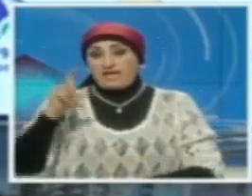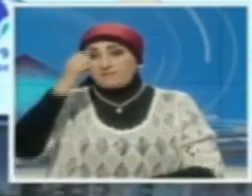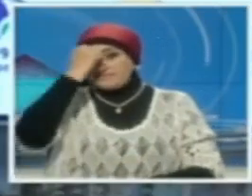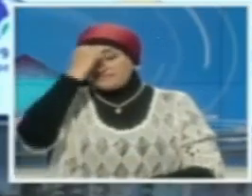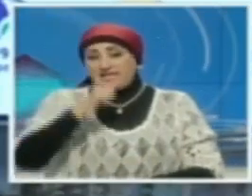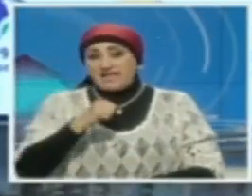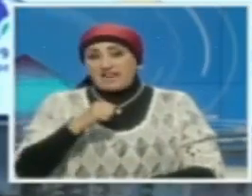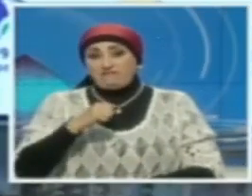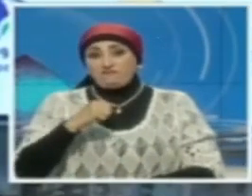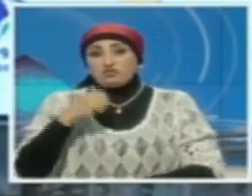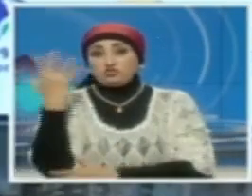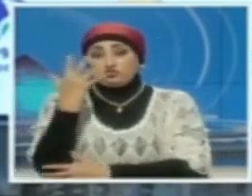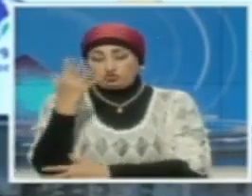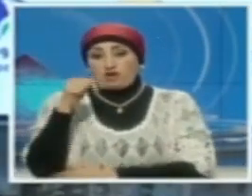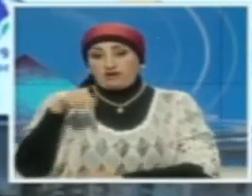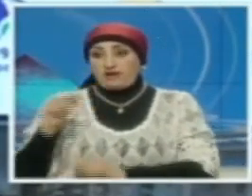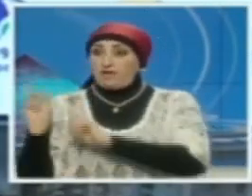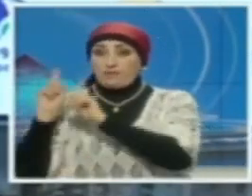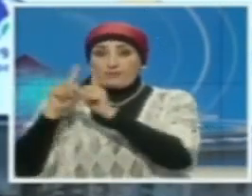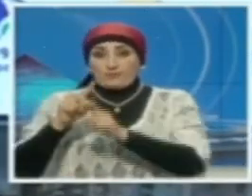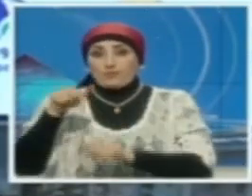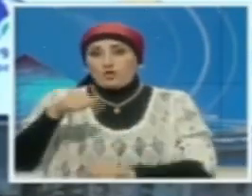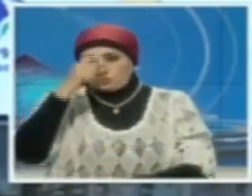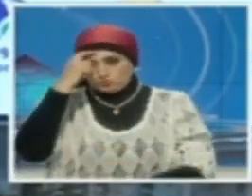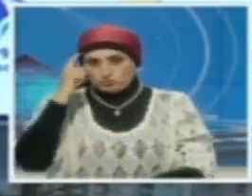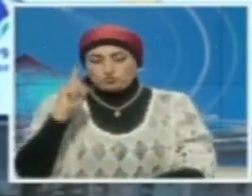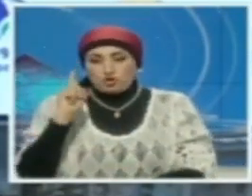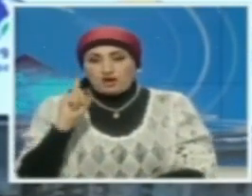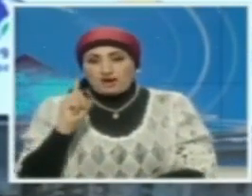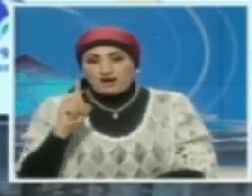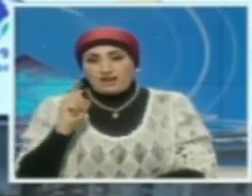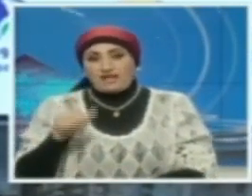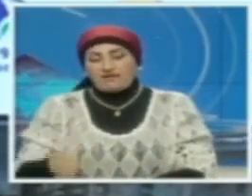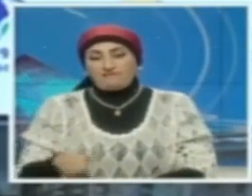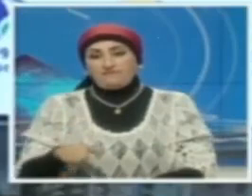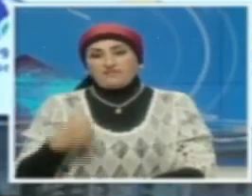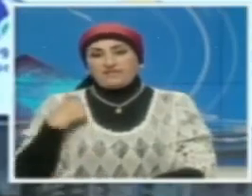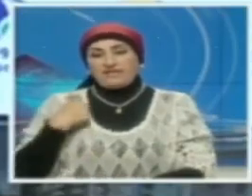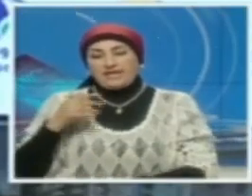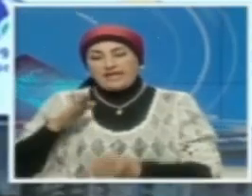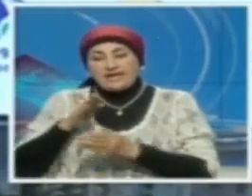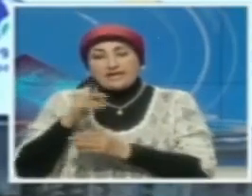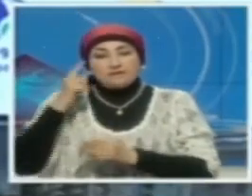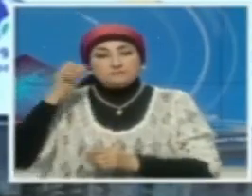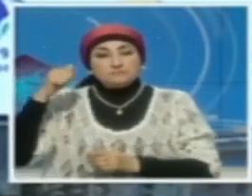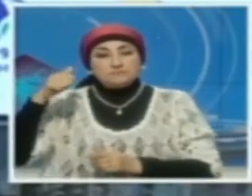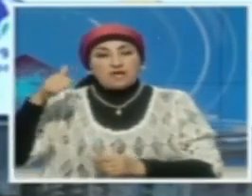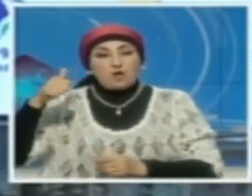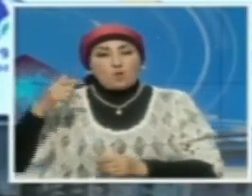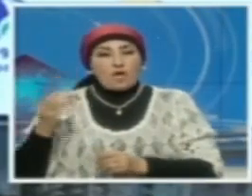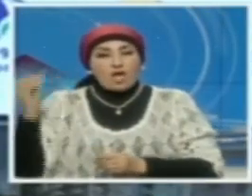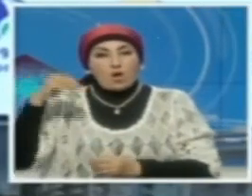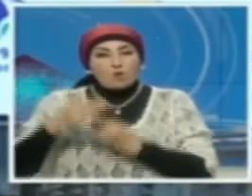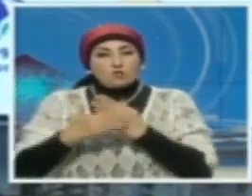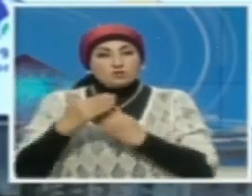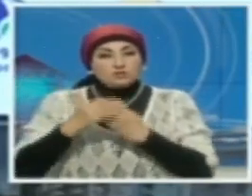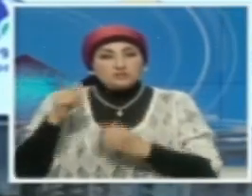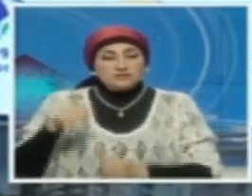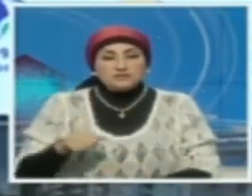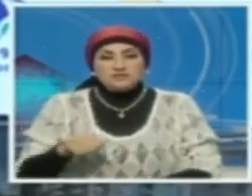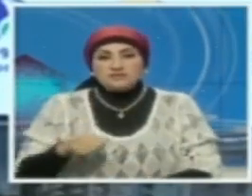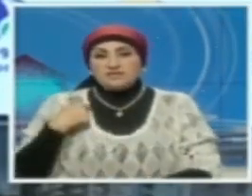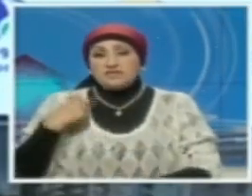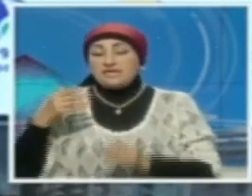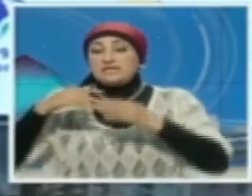مثمرة حتى الآن، وإن شاء الله إحنا كمان بنستخدم المكون الذكي في المشروع عن طريق زراعة البلكونات